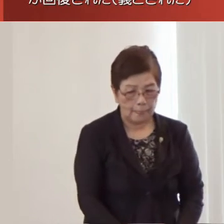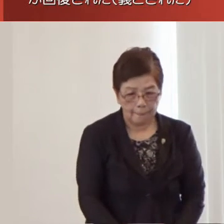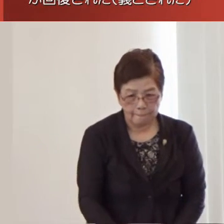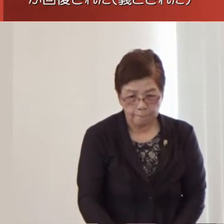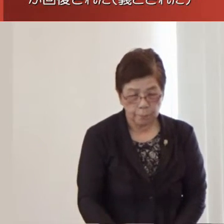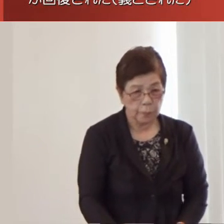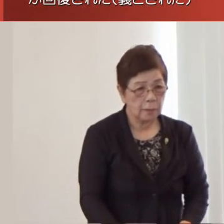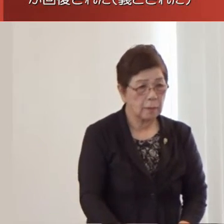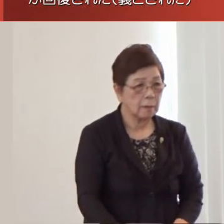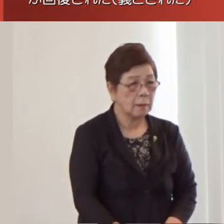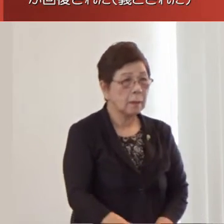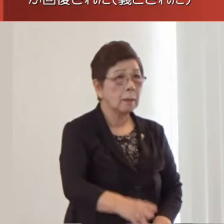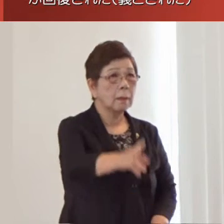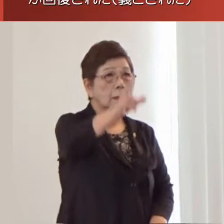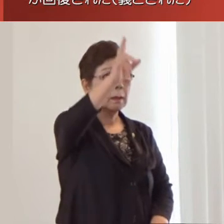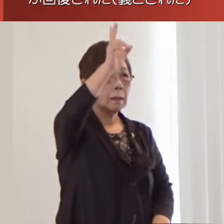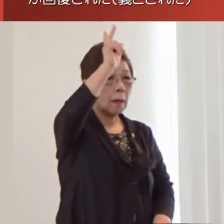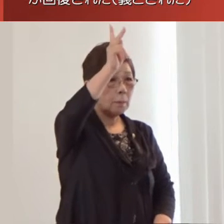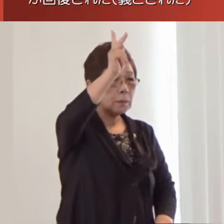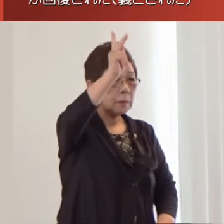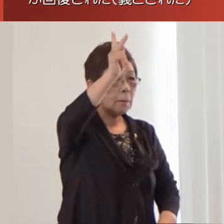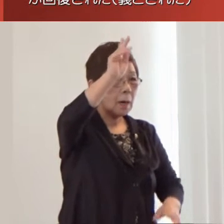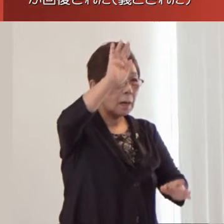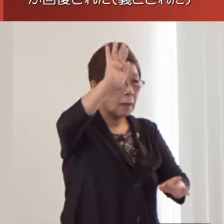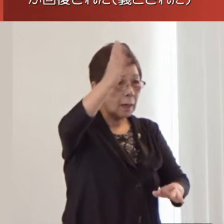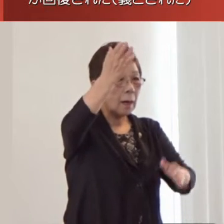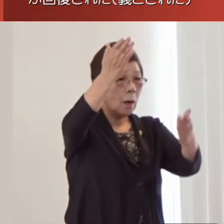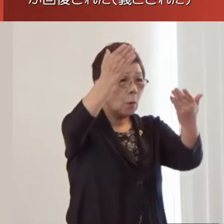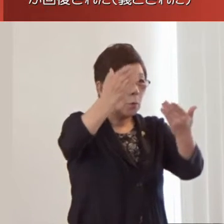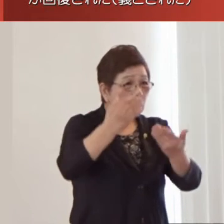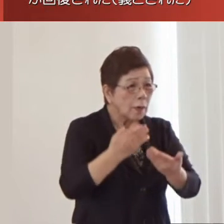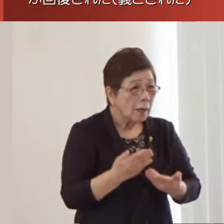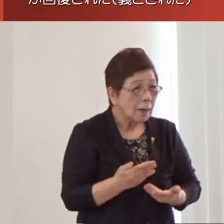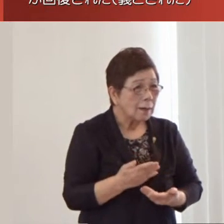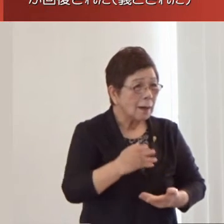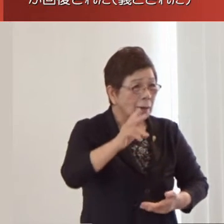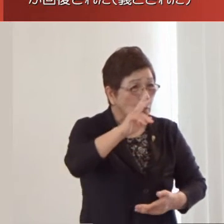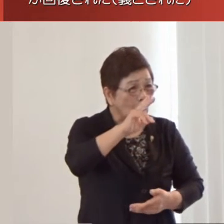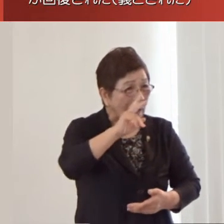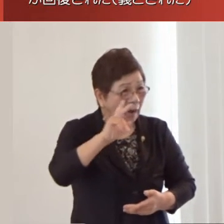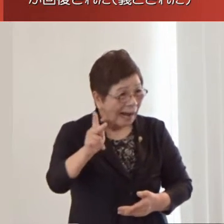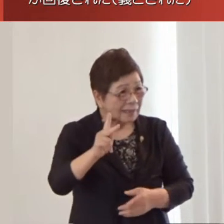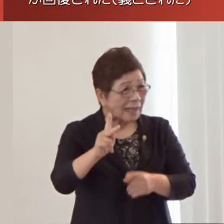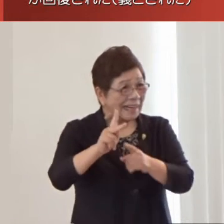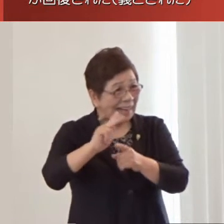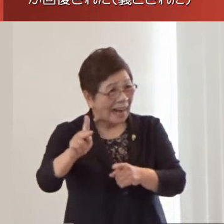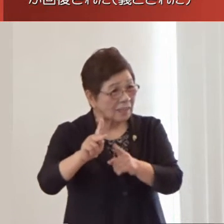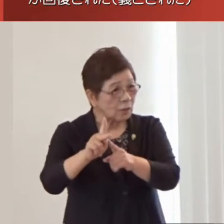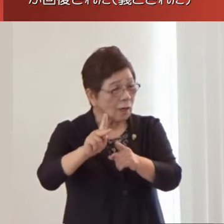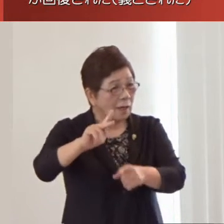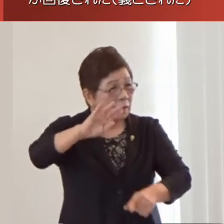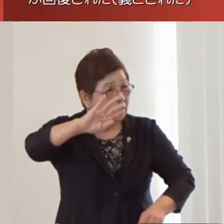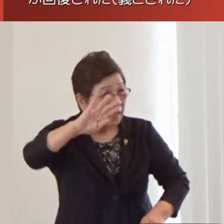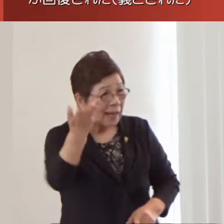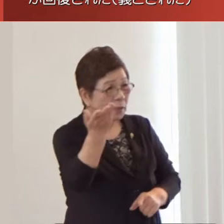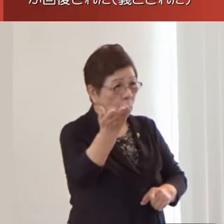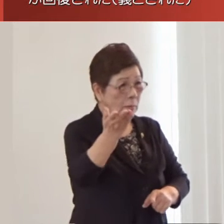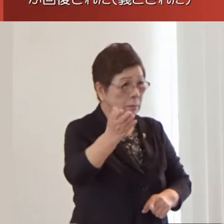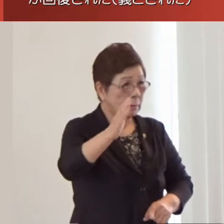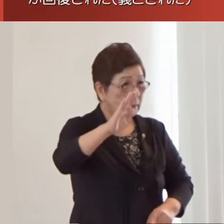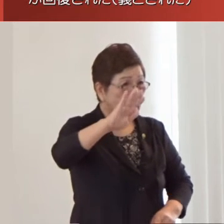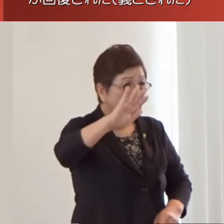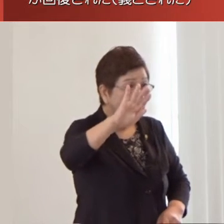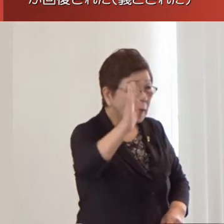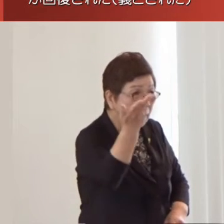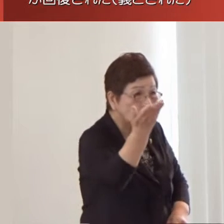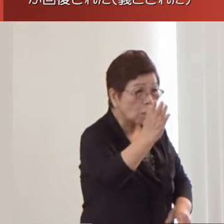受けられなくなっていますがって書いてあるんですね。このがが重要なんです。ががあるとないとじゃあ、ね、全然違うんです、世界